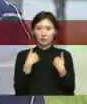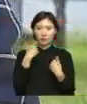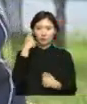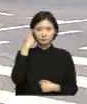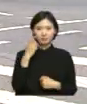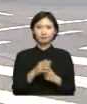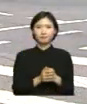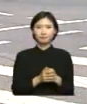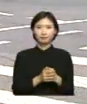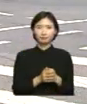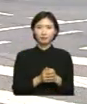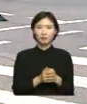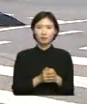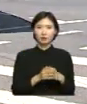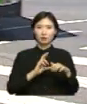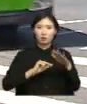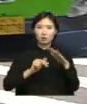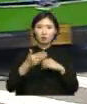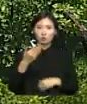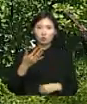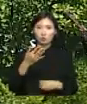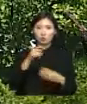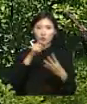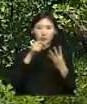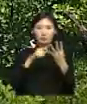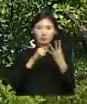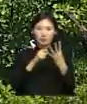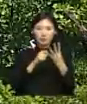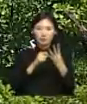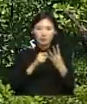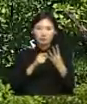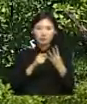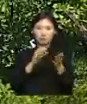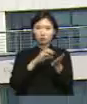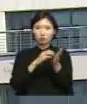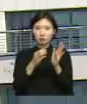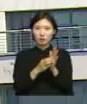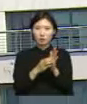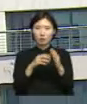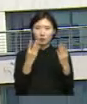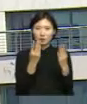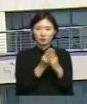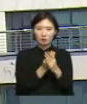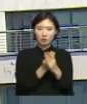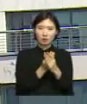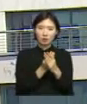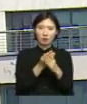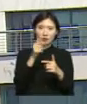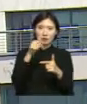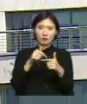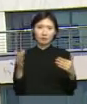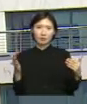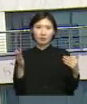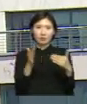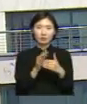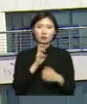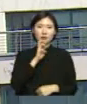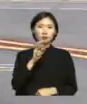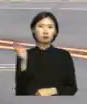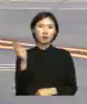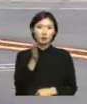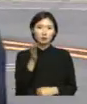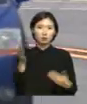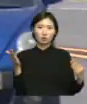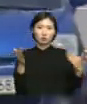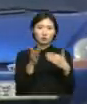보고요 한편 9선 4단계 구간이 완성될 경우 고덕동 에서 강남 일대 까지 30분 안에 도착할 수 있게